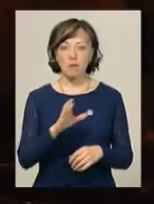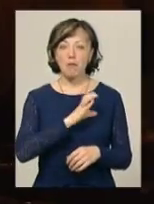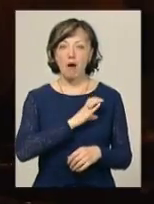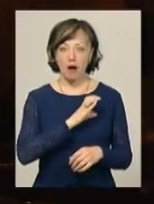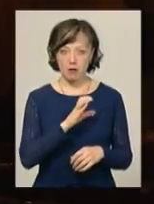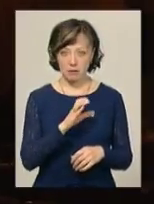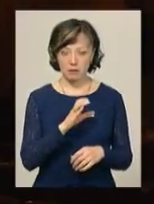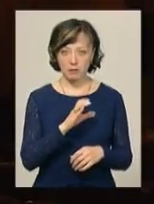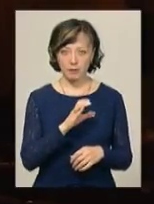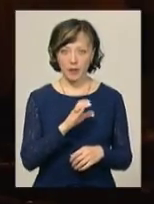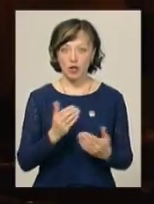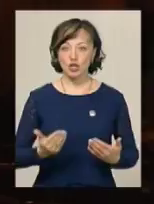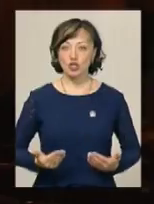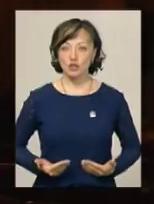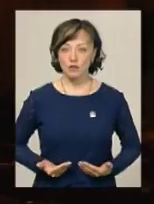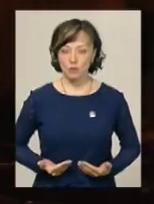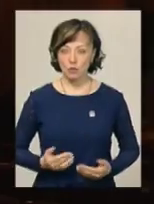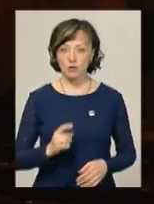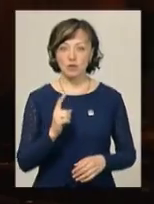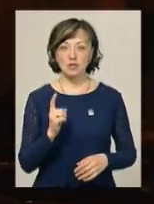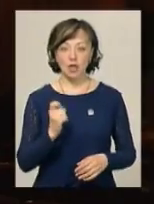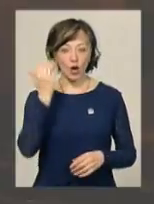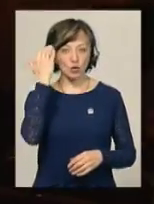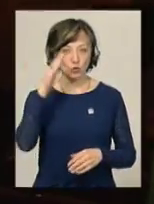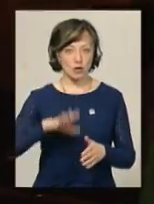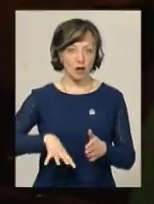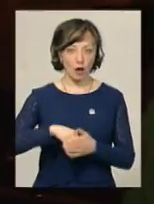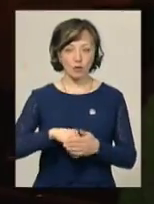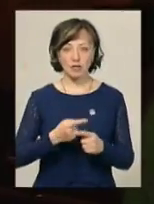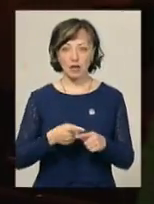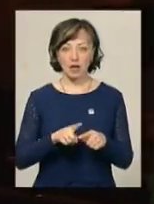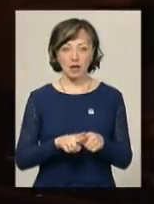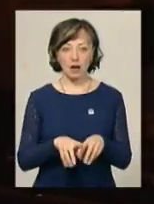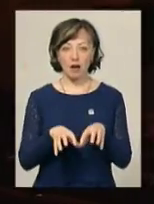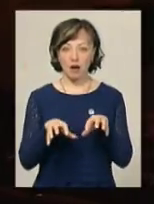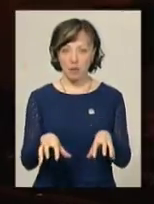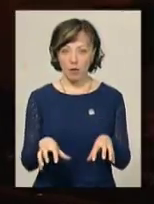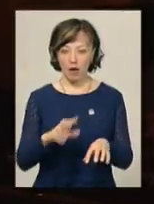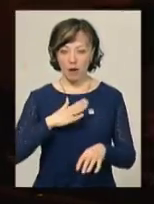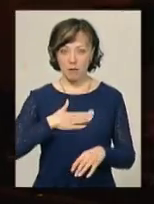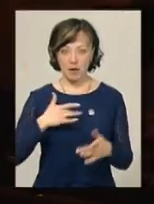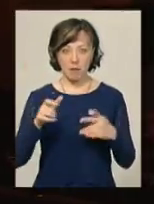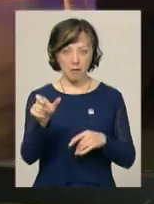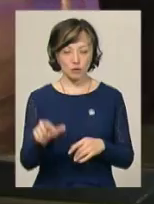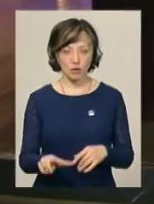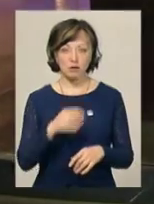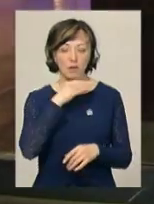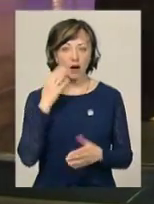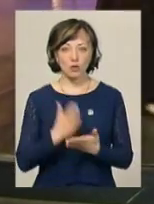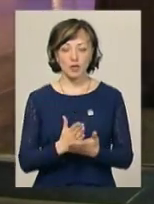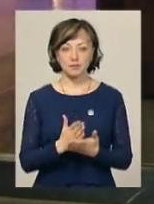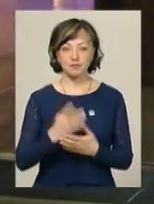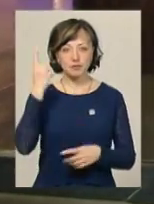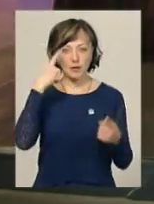багаті, живуть за чужий рахунок. Таких гарпагонів, як мій персонаж, їх багато є. Автор